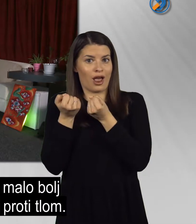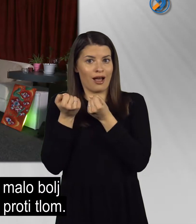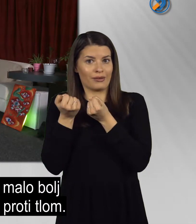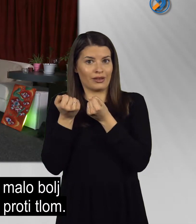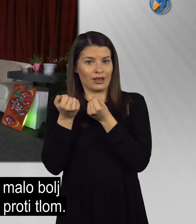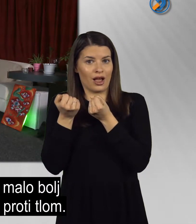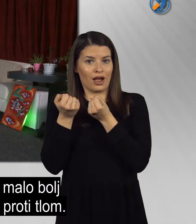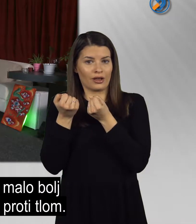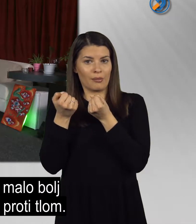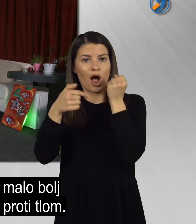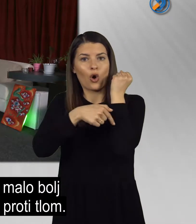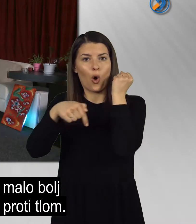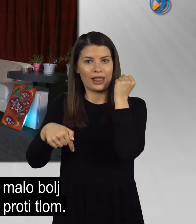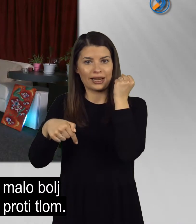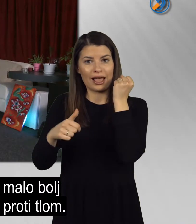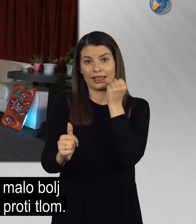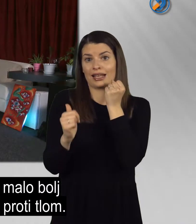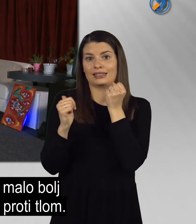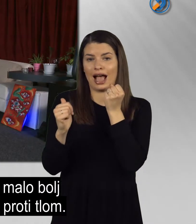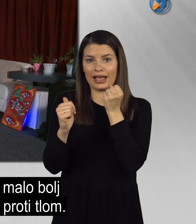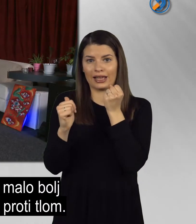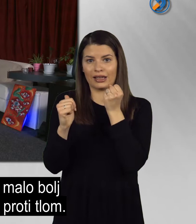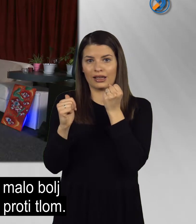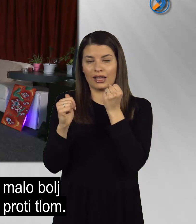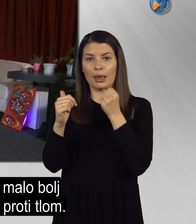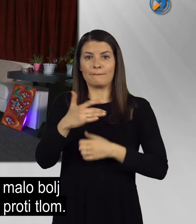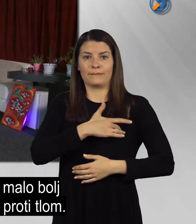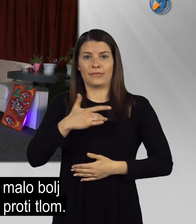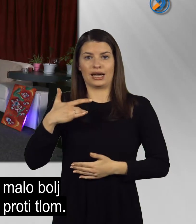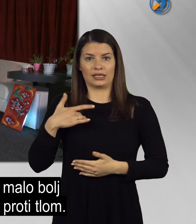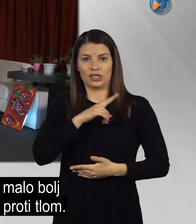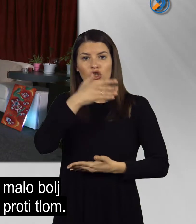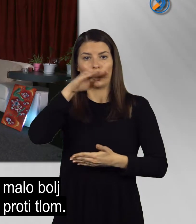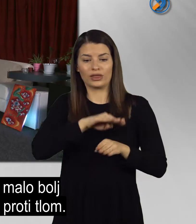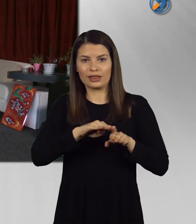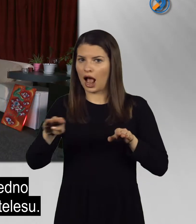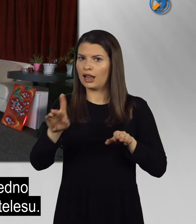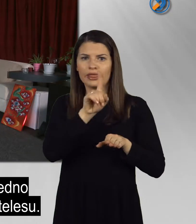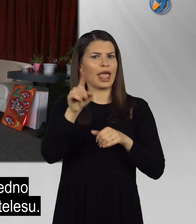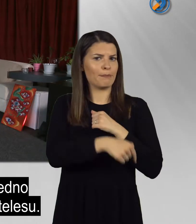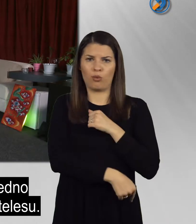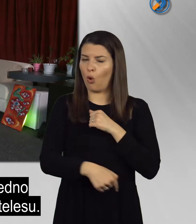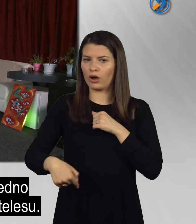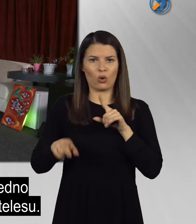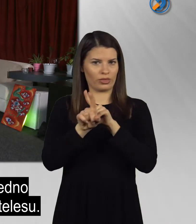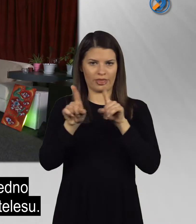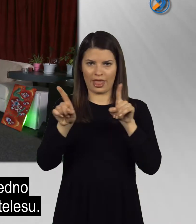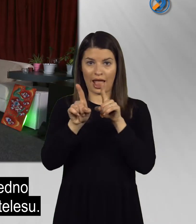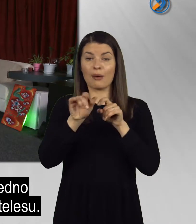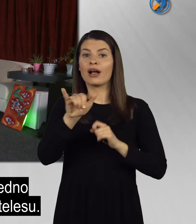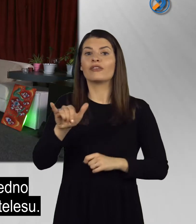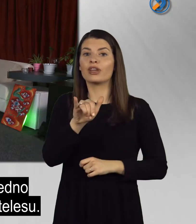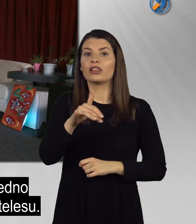opcija, kolena malo bolj nazaj in spuščaš prsi proti tlom. Nikoli bokov,